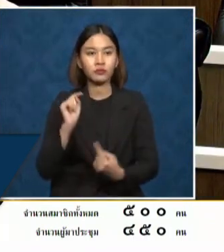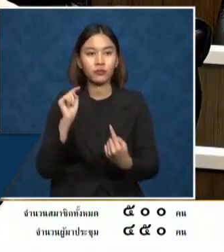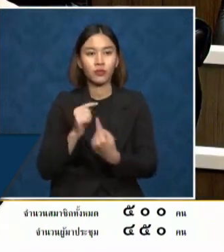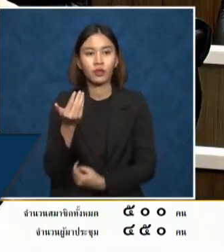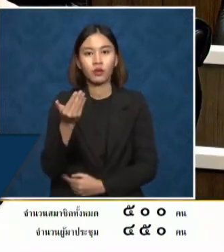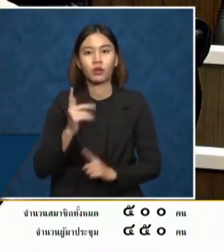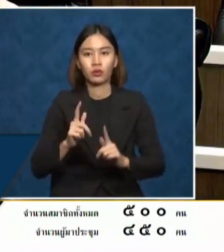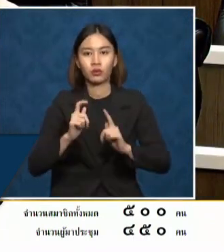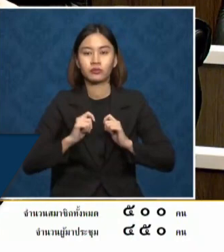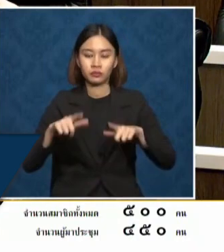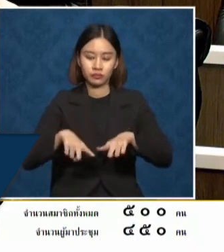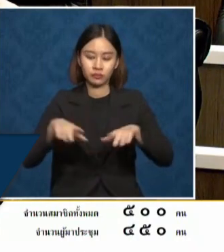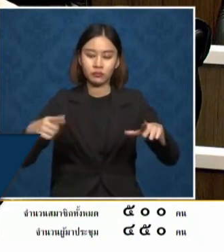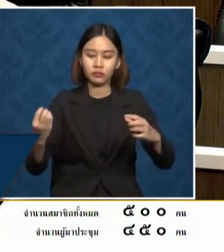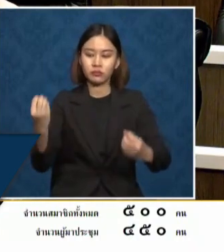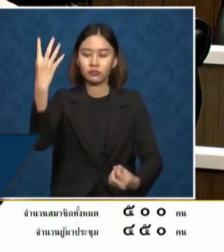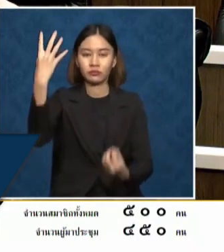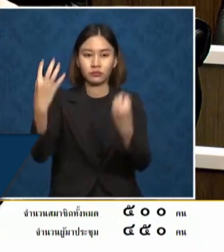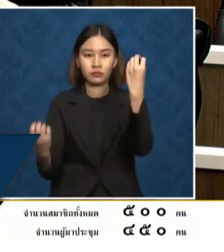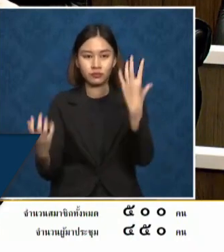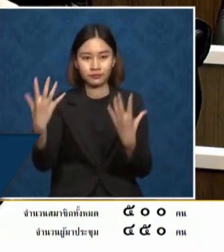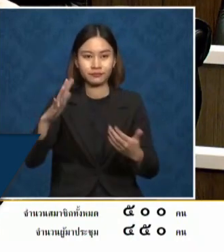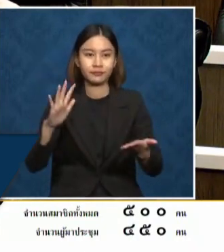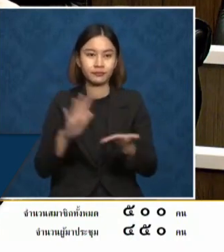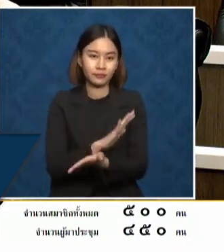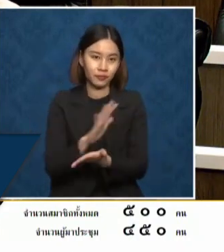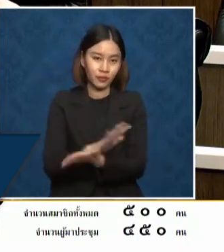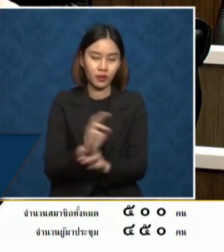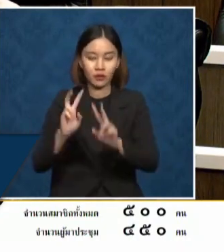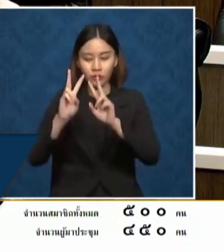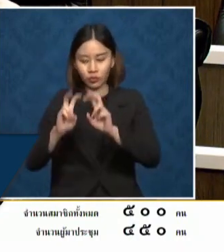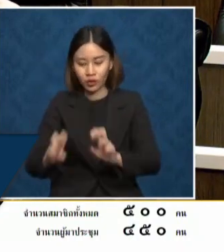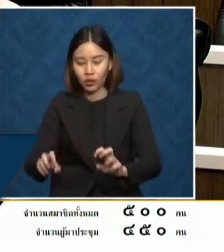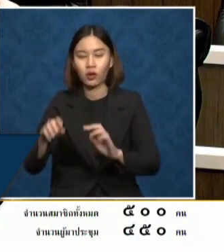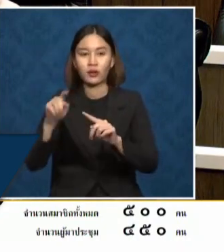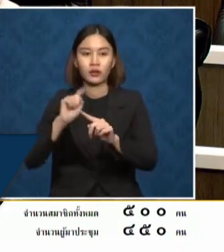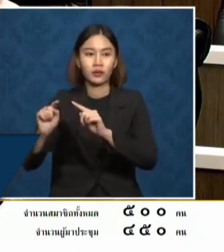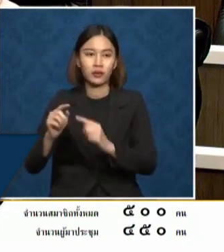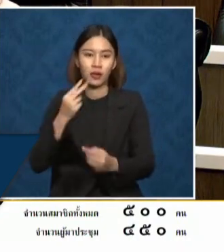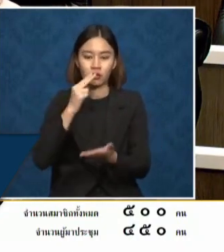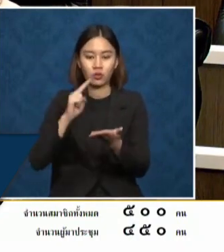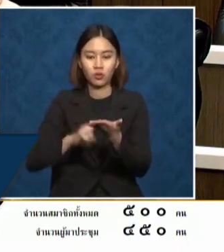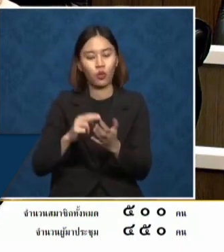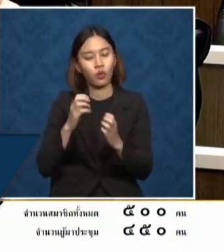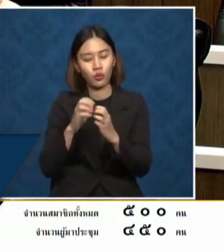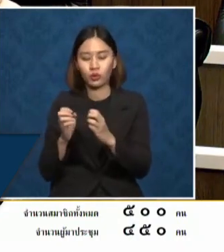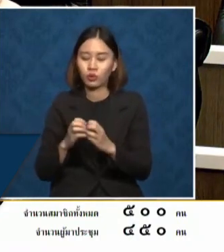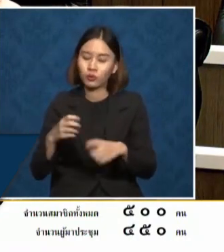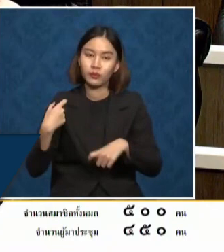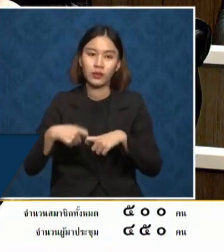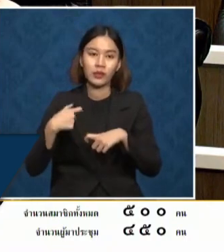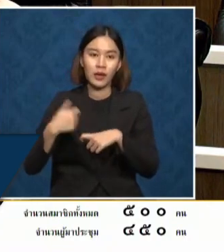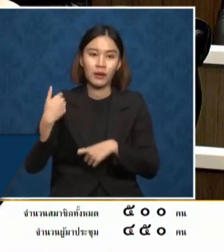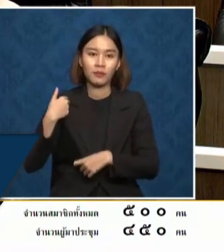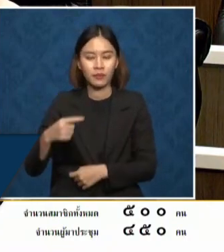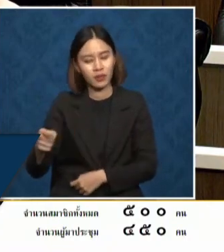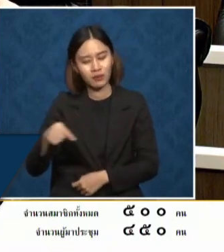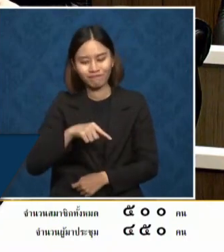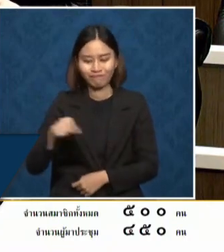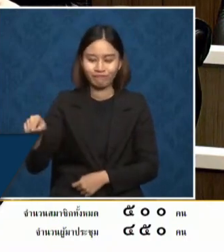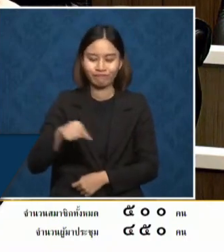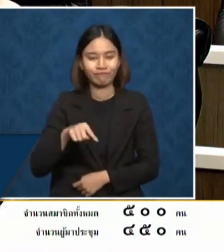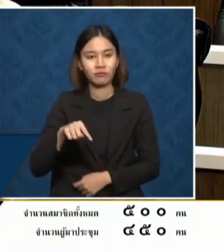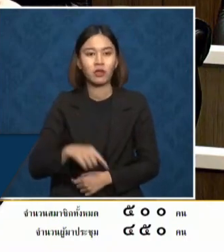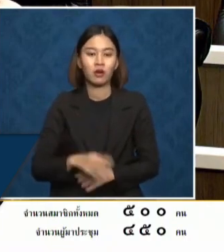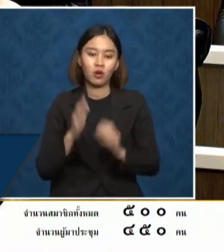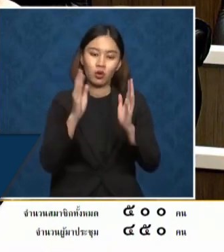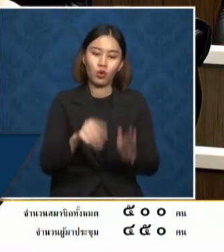ขออนุญาตใช้พื้นที่ป่าเอกสารการตีความในตัวหนังสือมีความยุ่งยากมากค่ะกลับไปกลับมาเจ้า